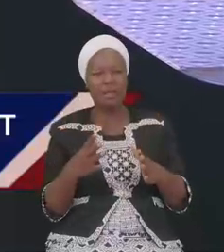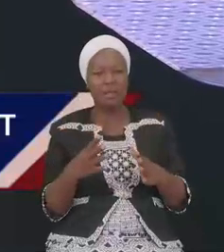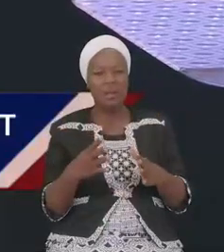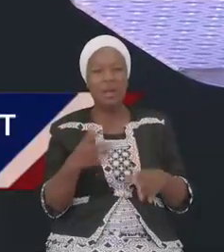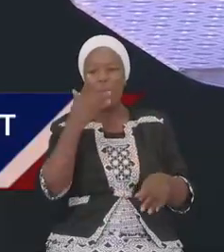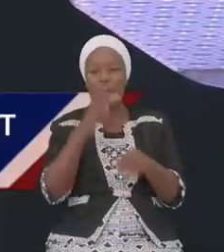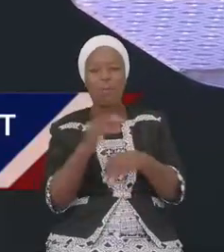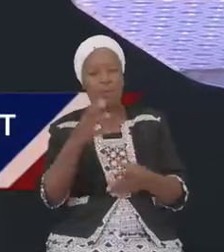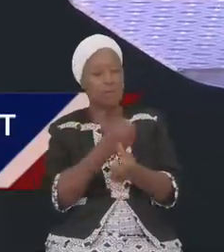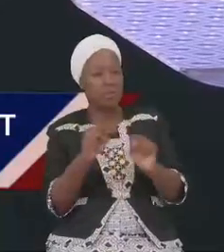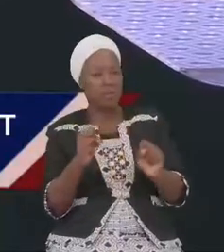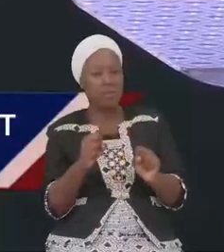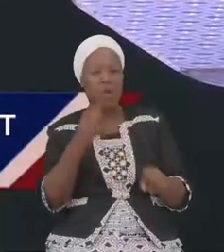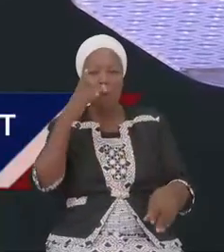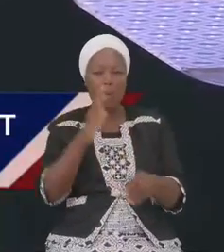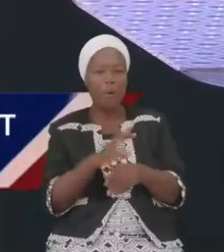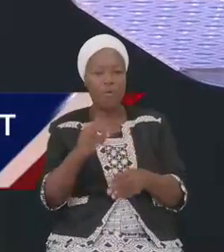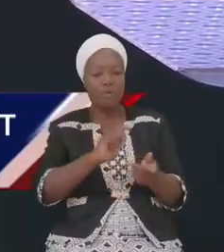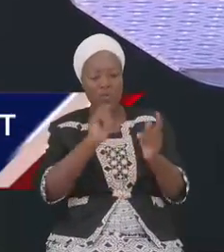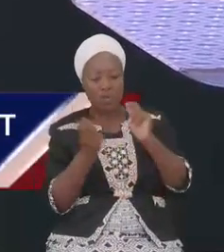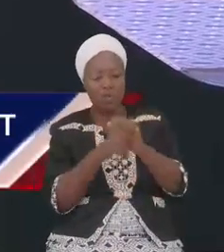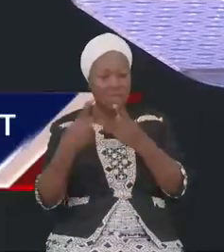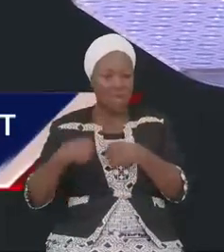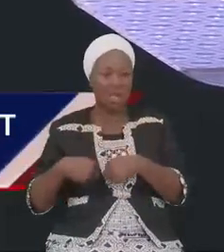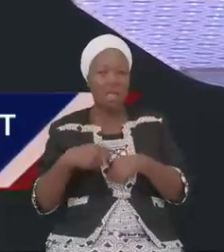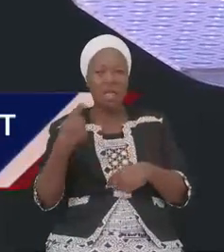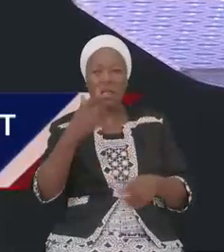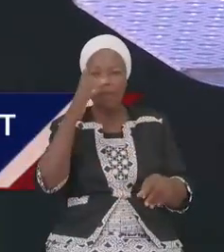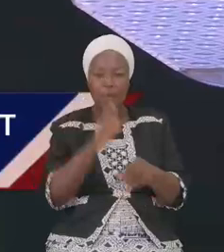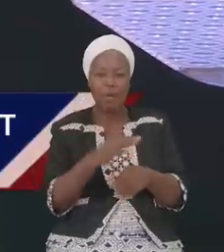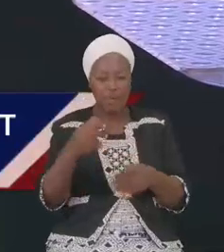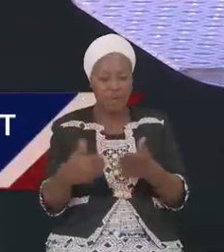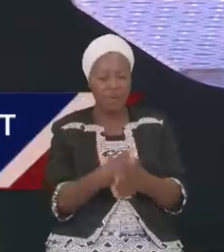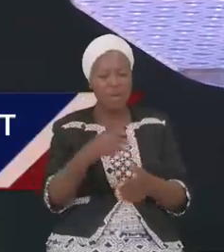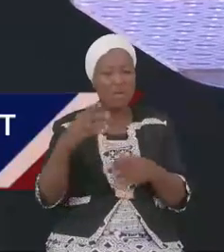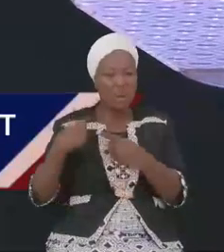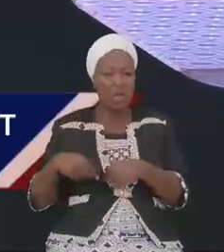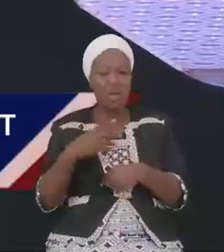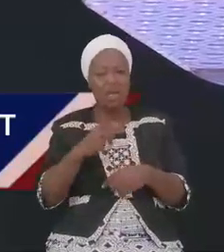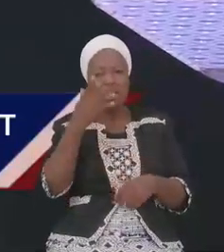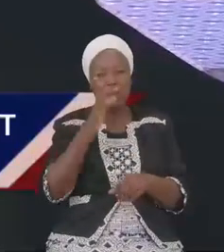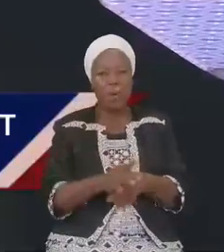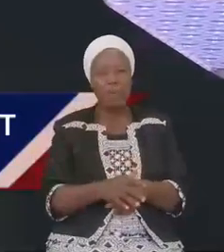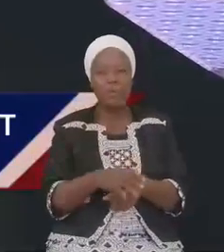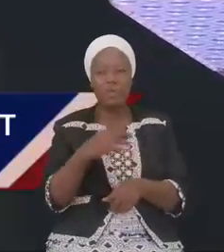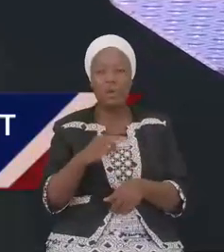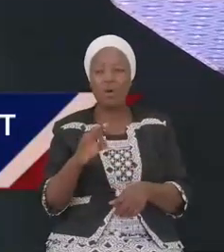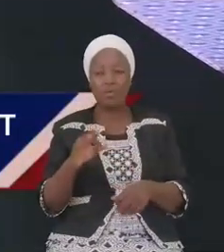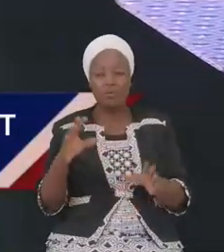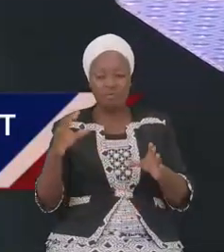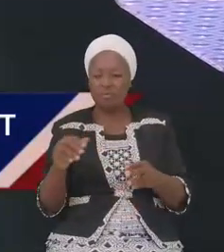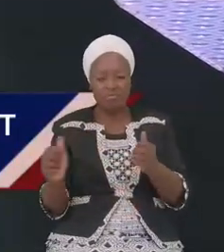salut, la promesse du cœur changé, la promesse d'un nouveau cœur, la promesse de